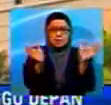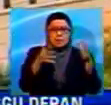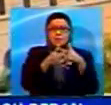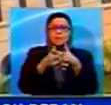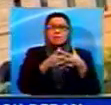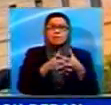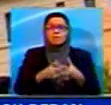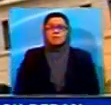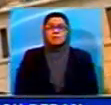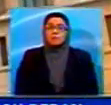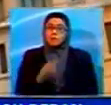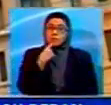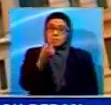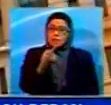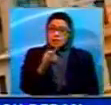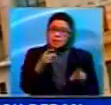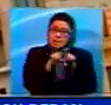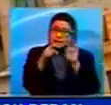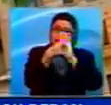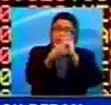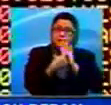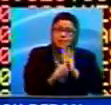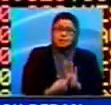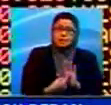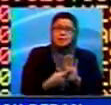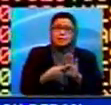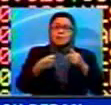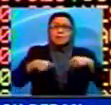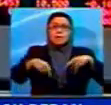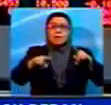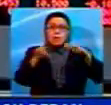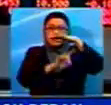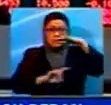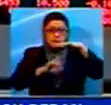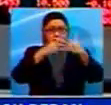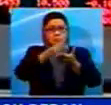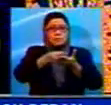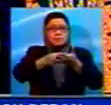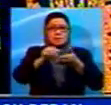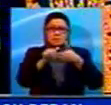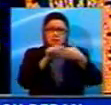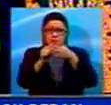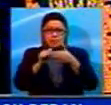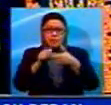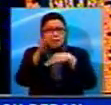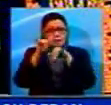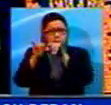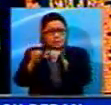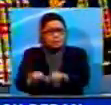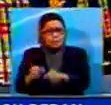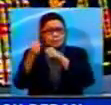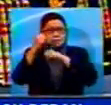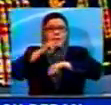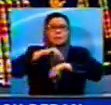Syarikat ia turut menyatakan prospek dasar monetari yang lebih longgar akan kekal Kukuh pada masa depan Dr Nazri